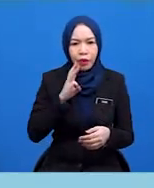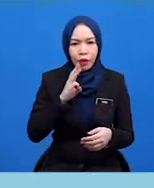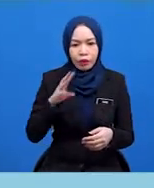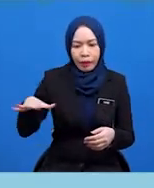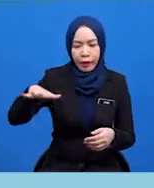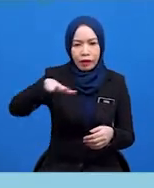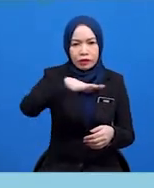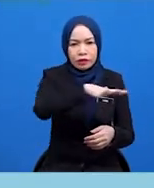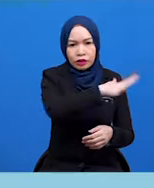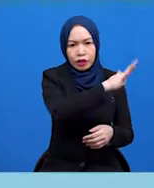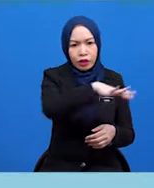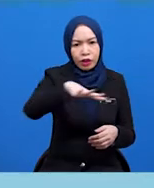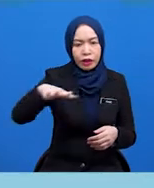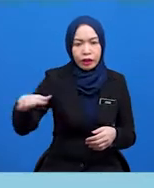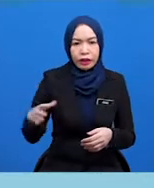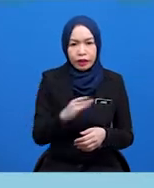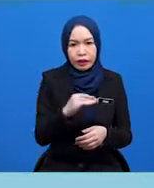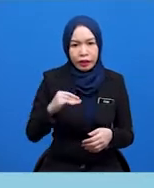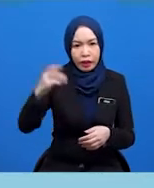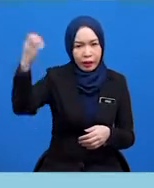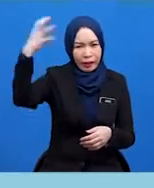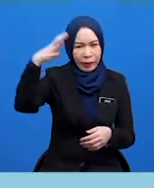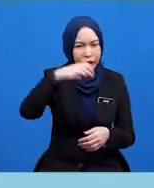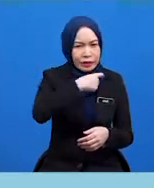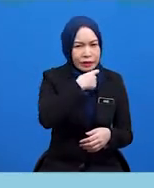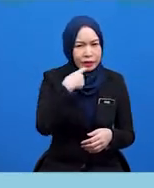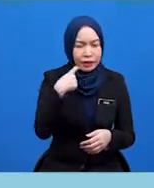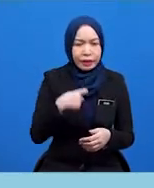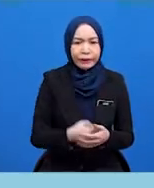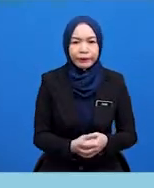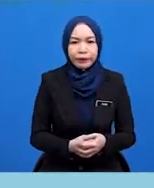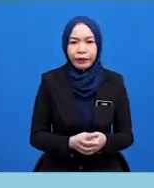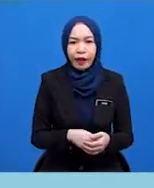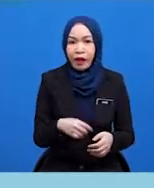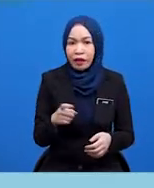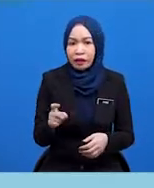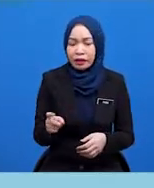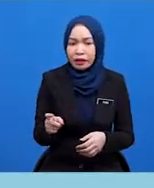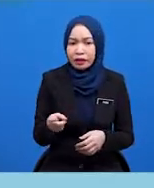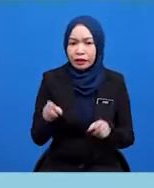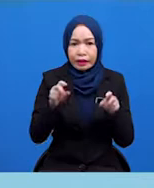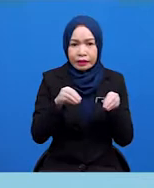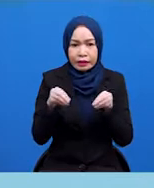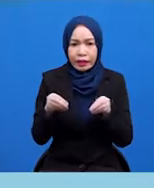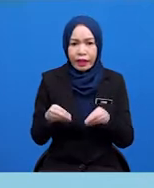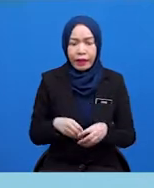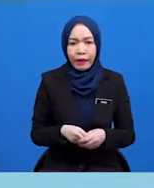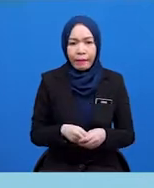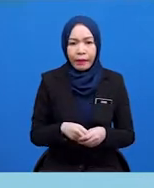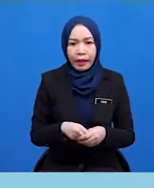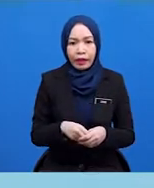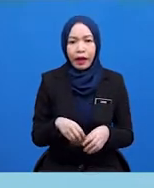memusnahkan tanaman seperti anak benih kelapa sawit dan getah akan mati apabila ditenggelami